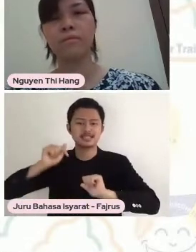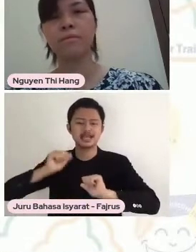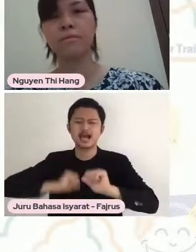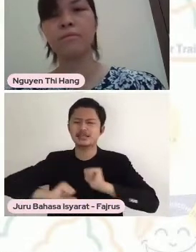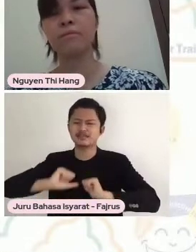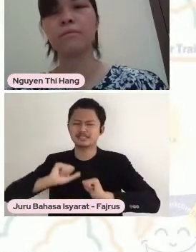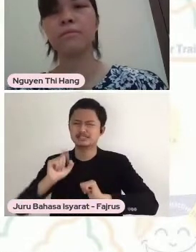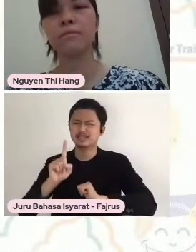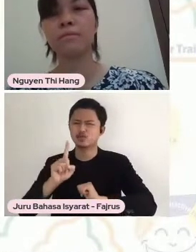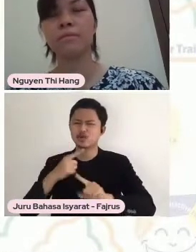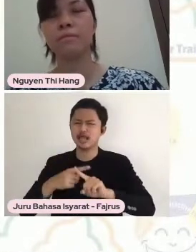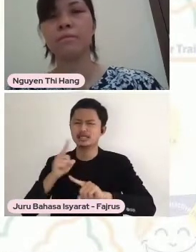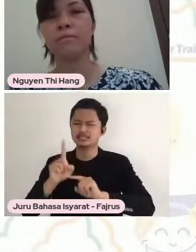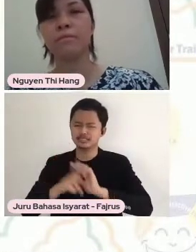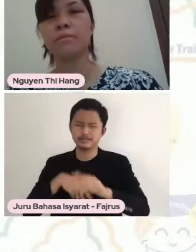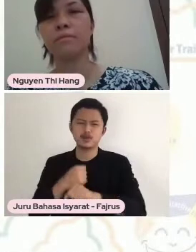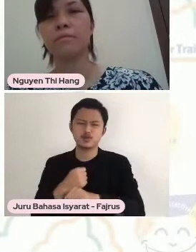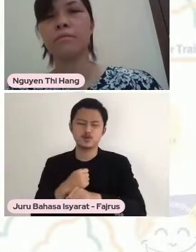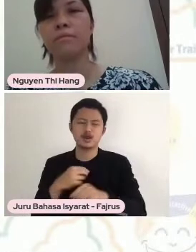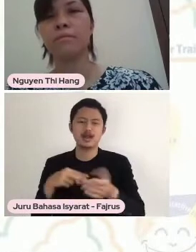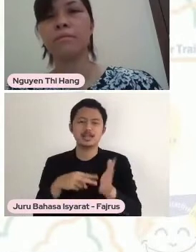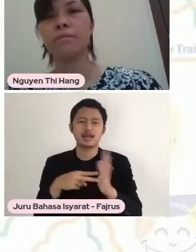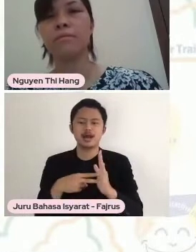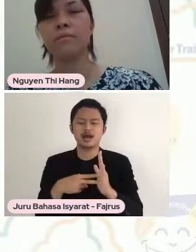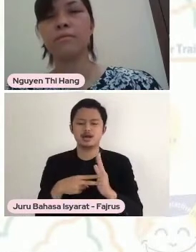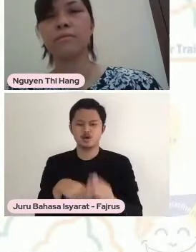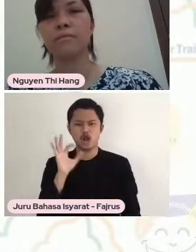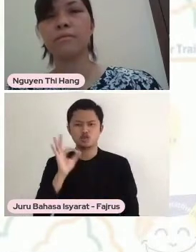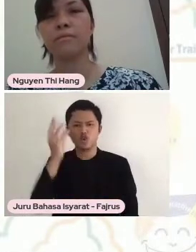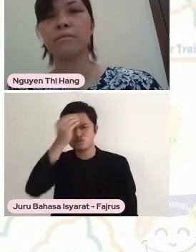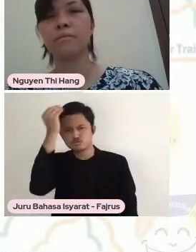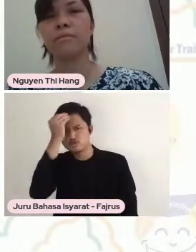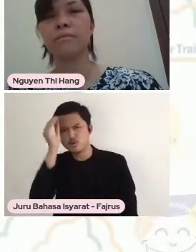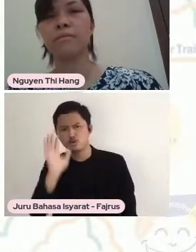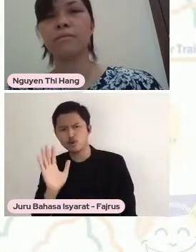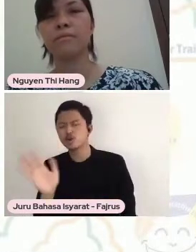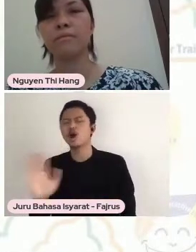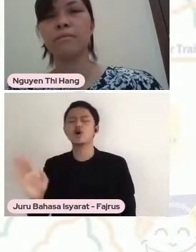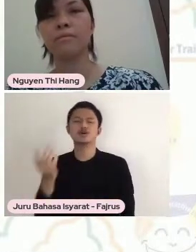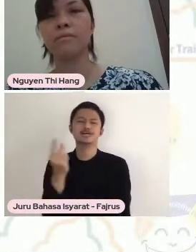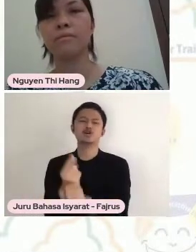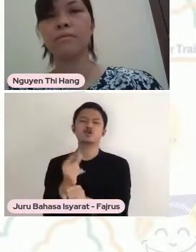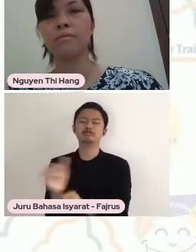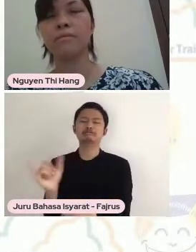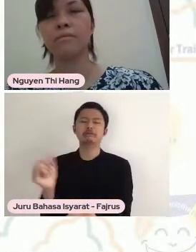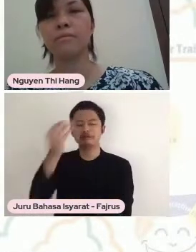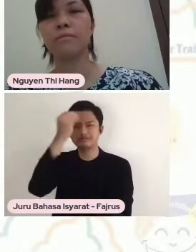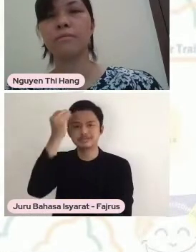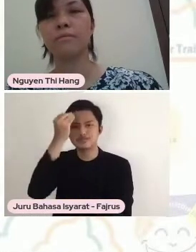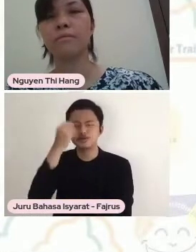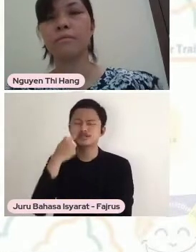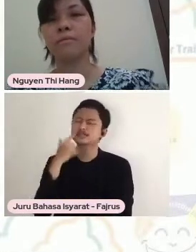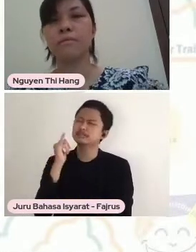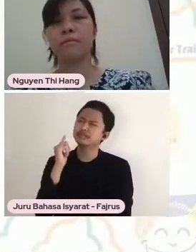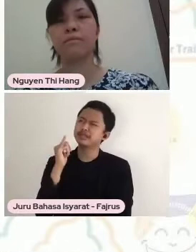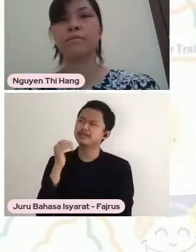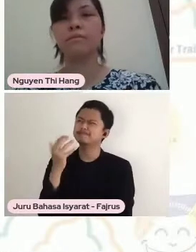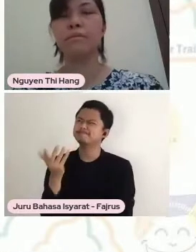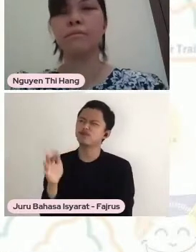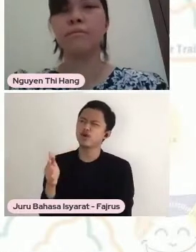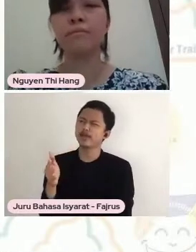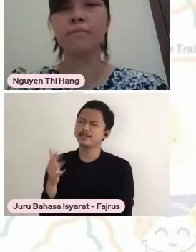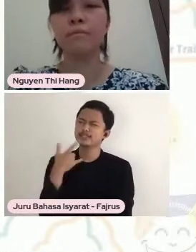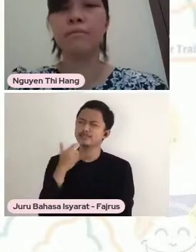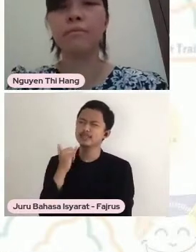luar biasa ya. Jadi bukan hanya orang tua yang sibuk, tetapi guru juga sibuk. Jadi semacam, it is like a